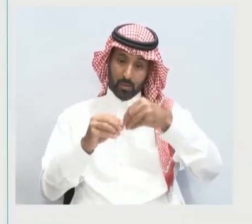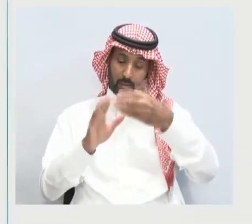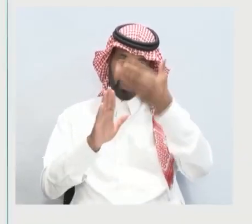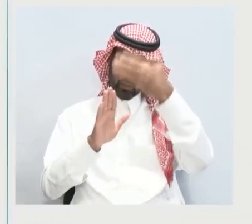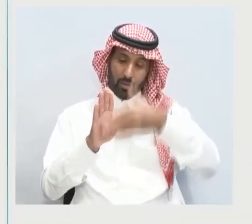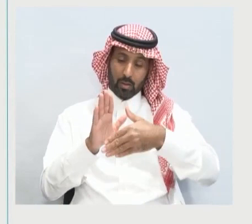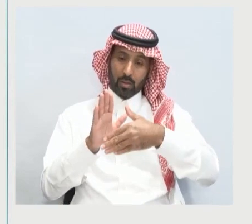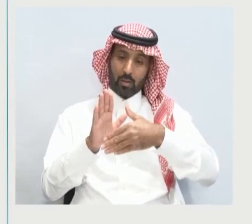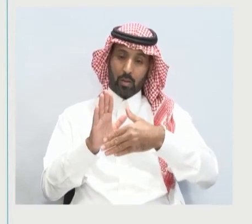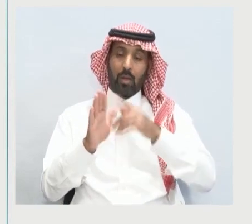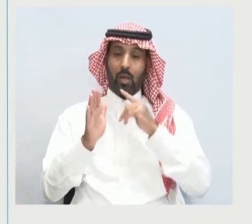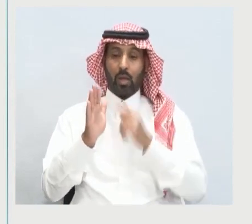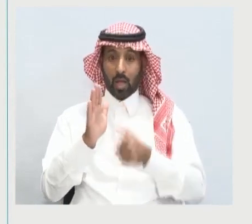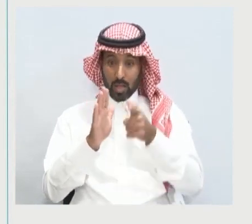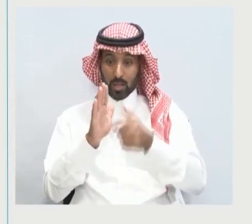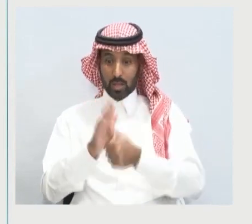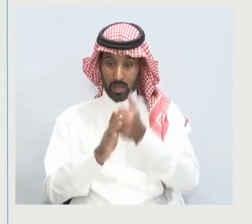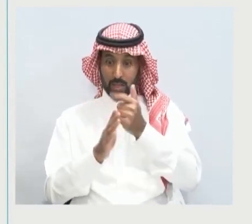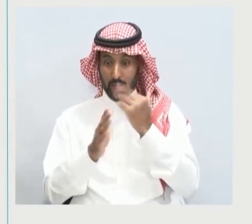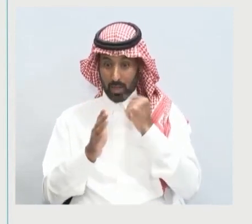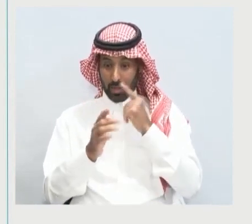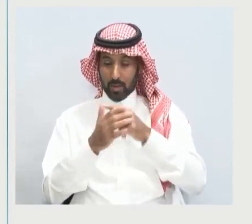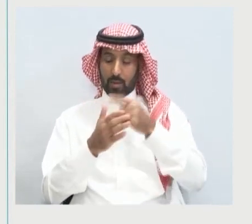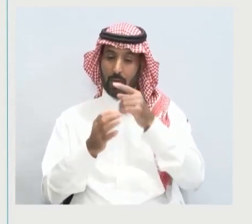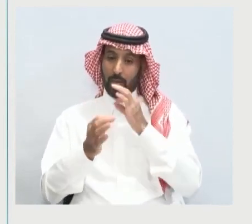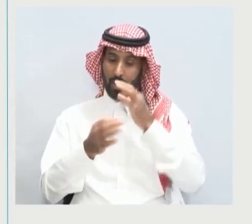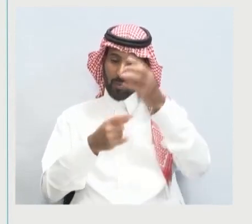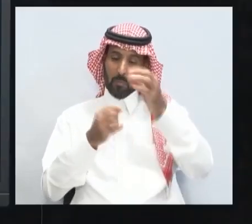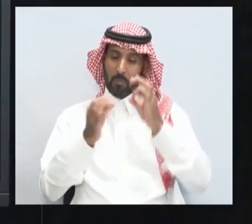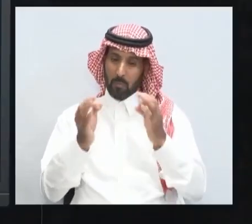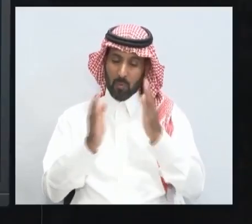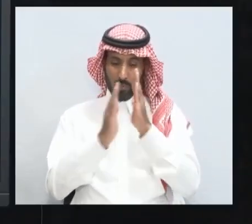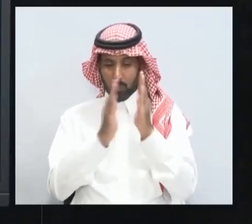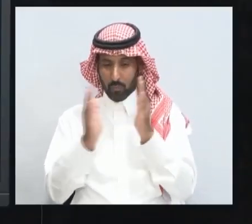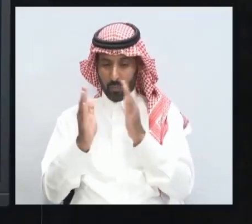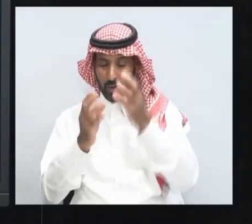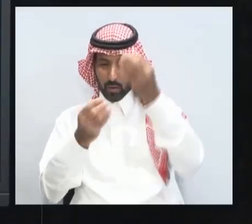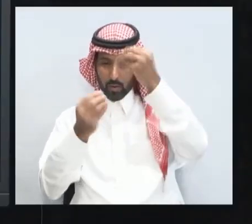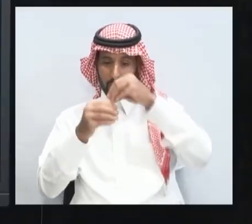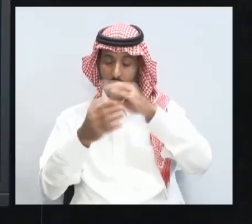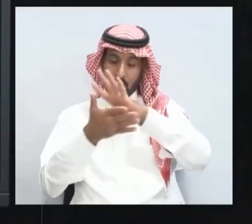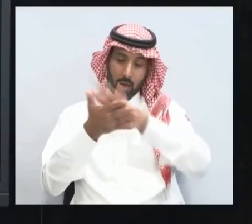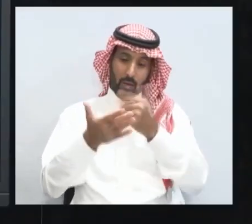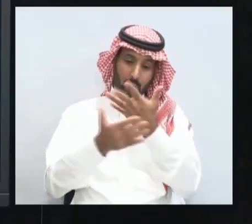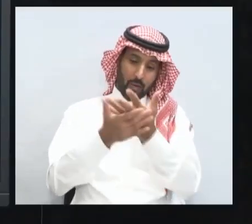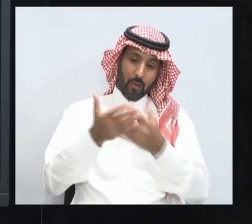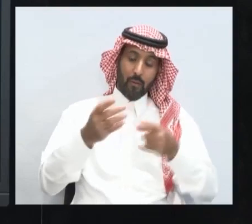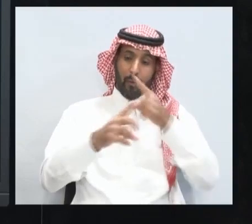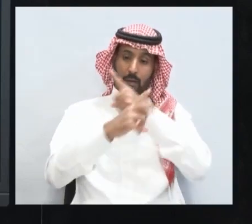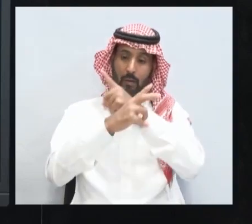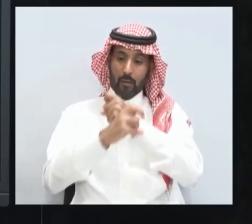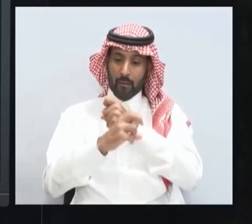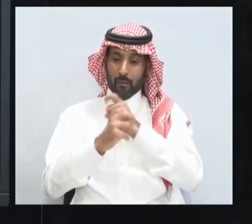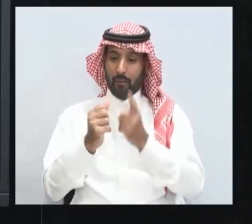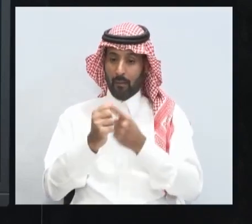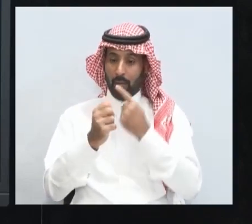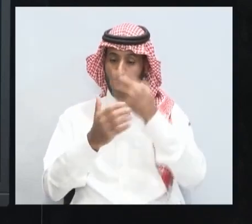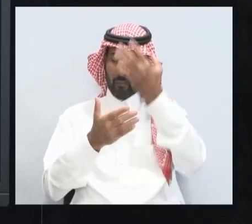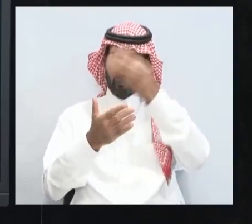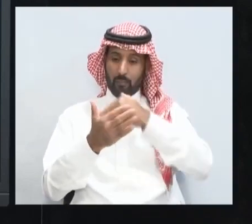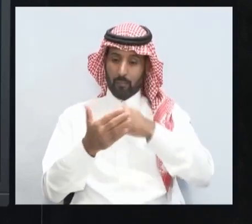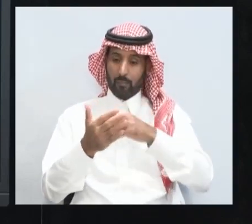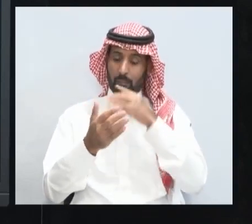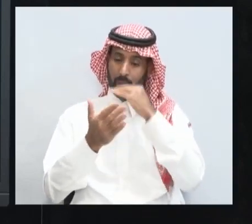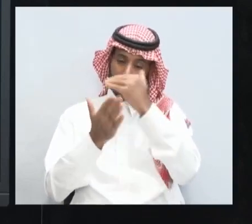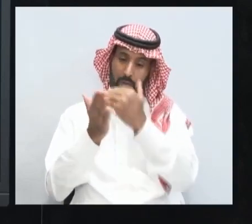هل يمكنك تنسيق البيانات في برنامج الاكسل بعد ادخال البيانات في المصنف الخاص بك هل تستطيع